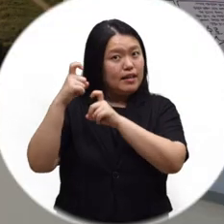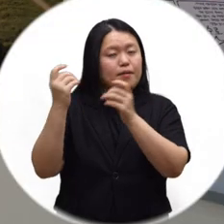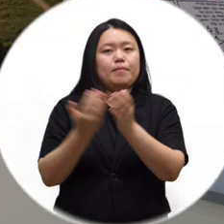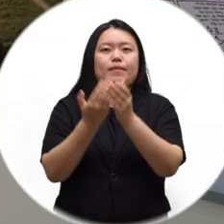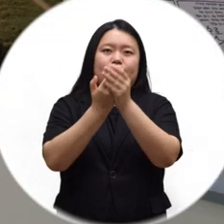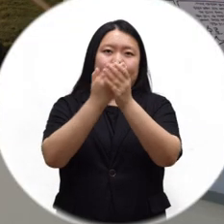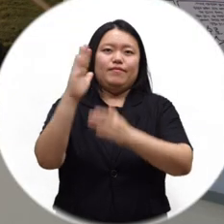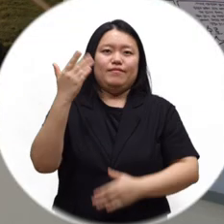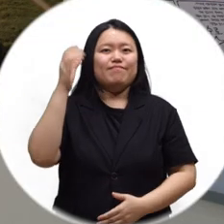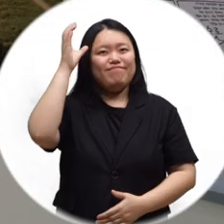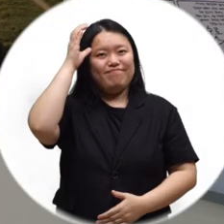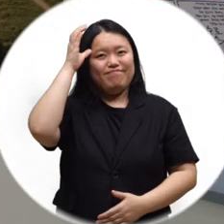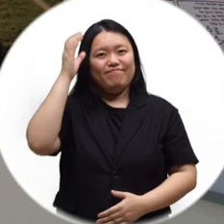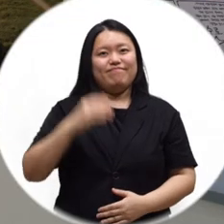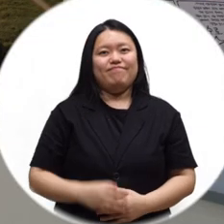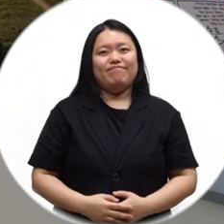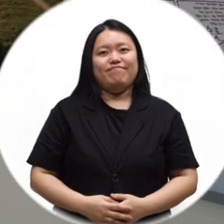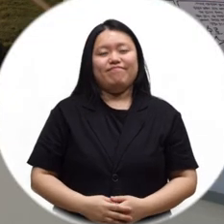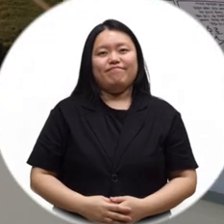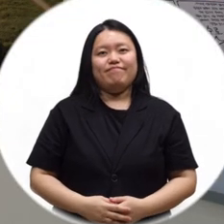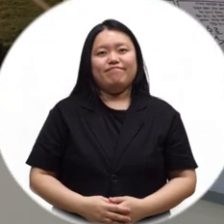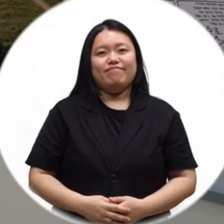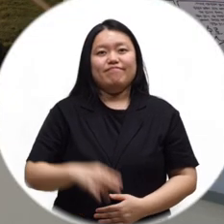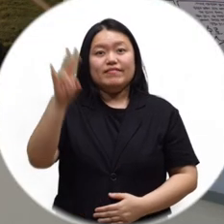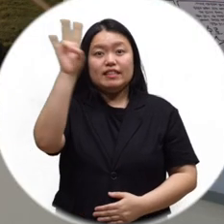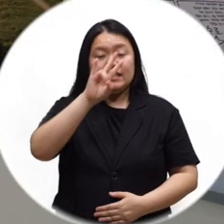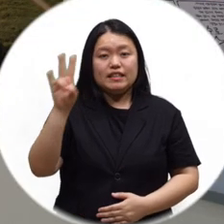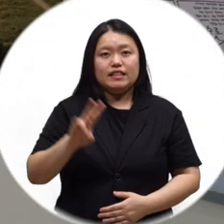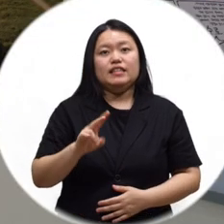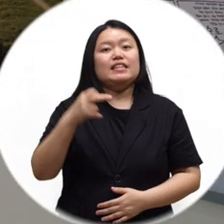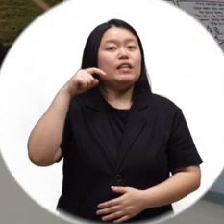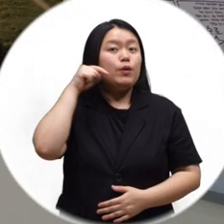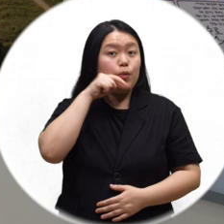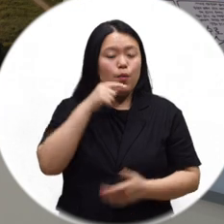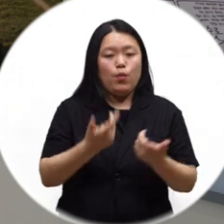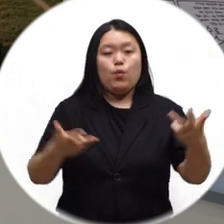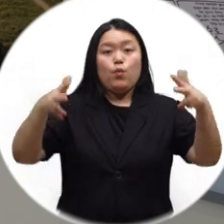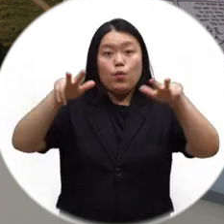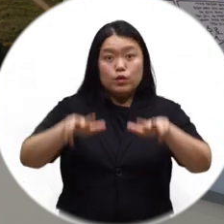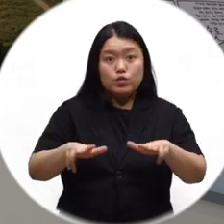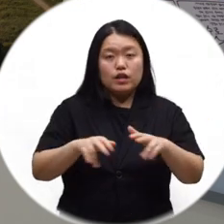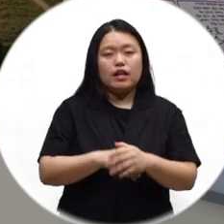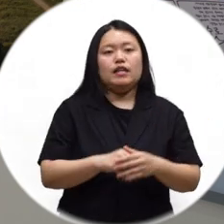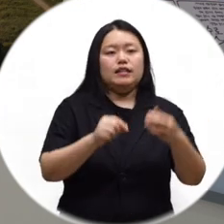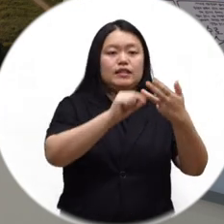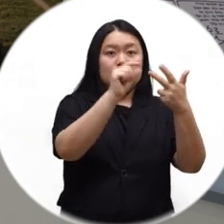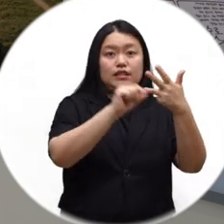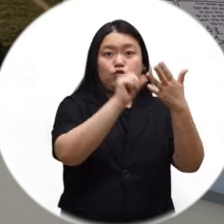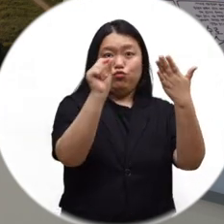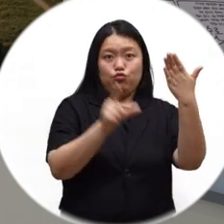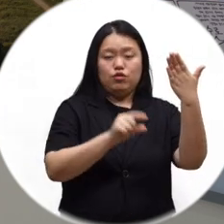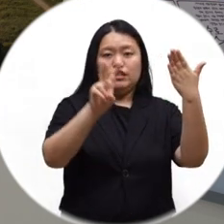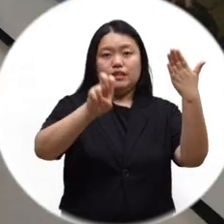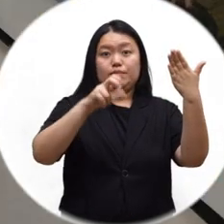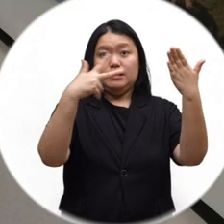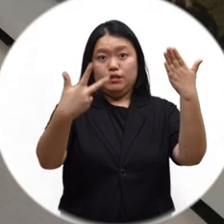봅니다 시흥 개골 축제가 9월 27일부터 29일까지 시흥 개골 생태공원에서